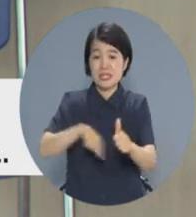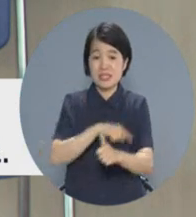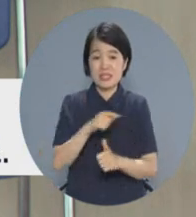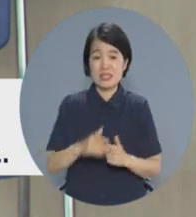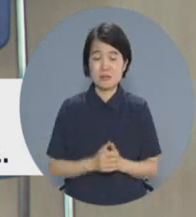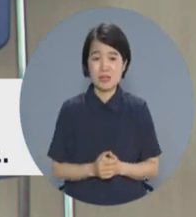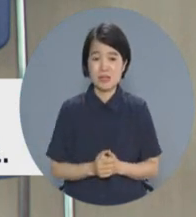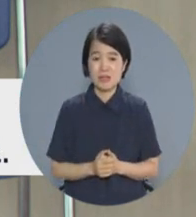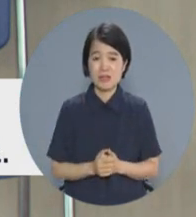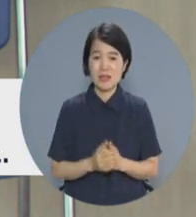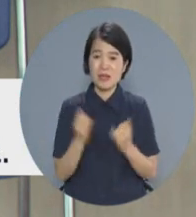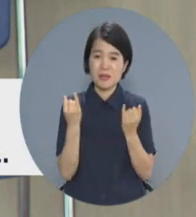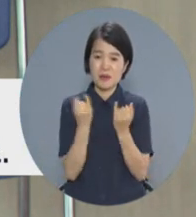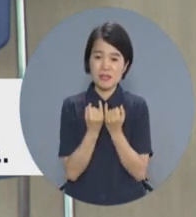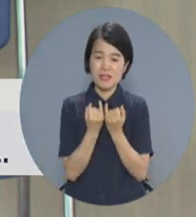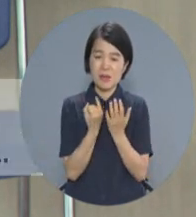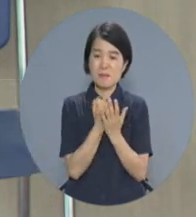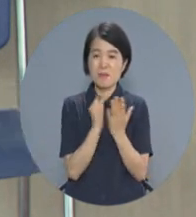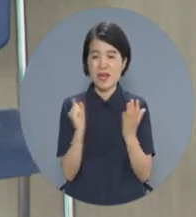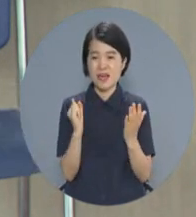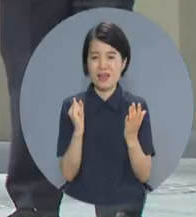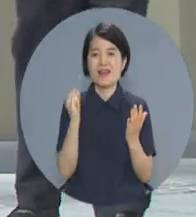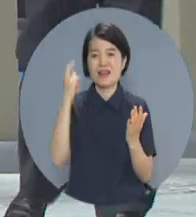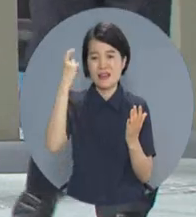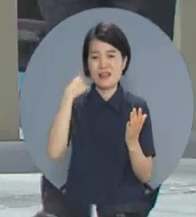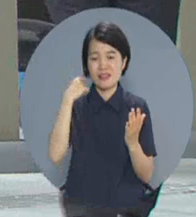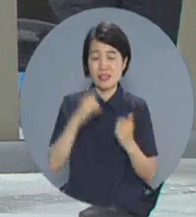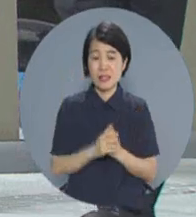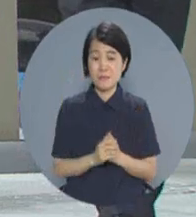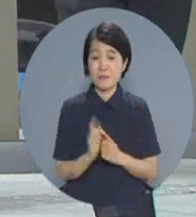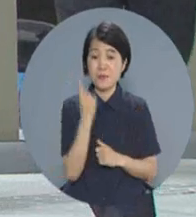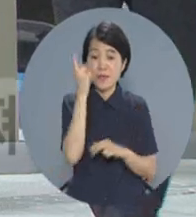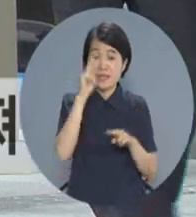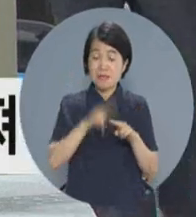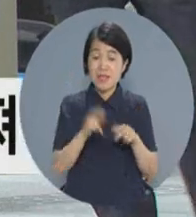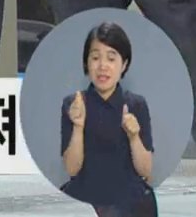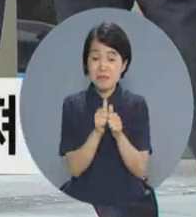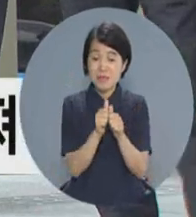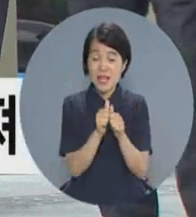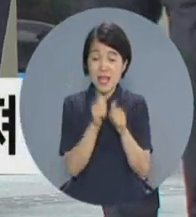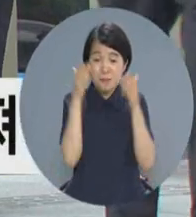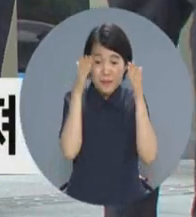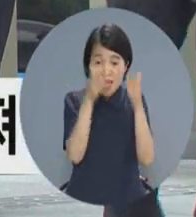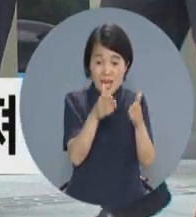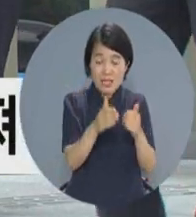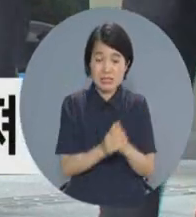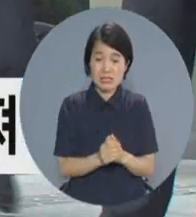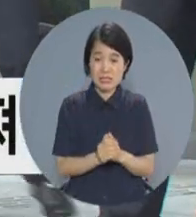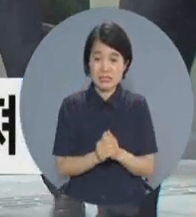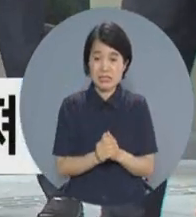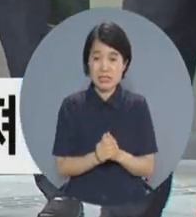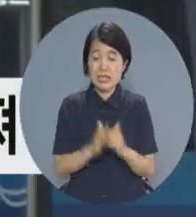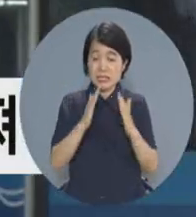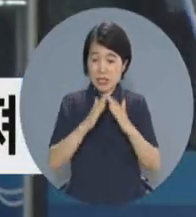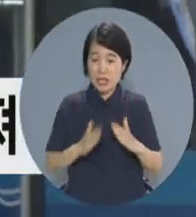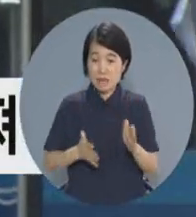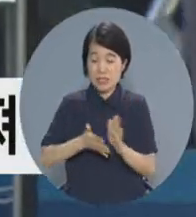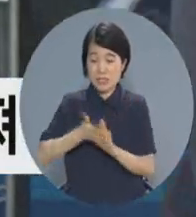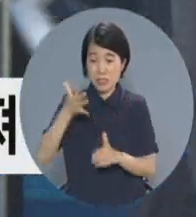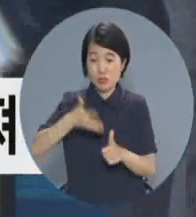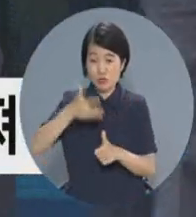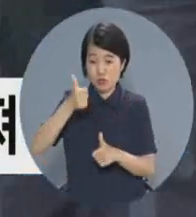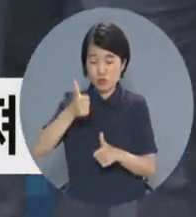네. 여성들이 배제된다고 보죠. 간부 공무원의 남성 쏠림 현상은 우리 지역 시군 단위로 오면 더